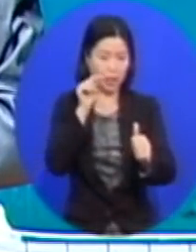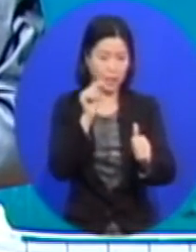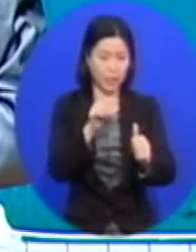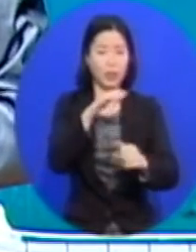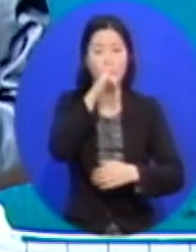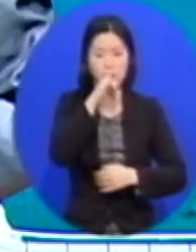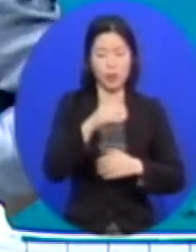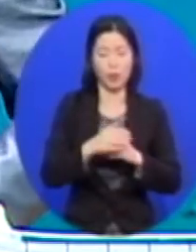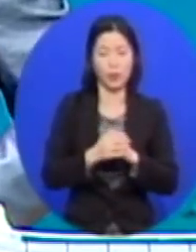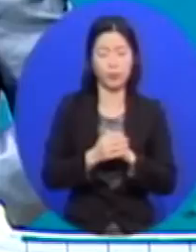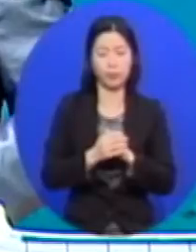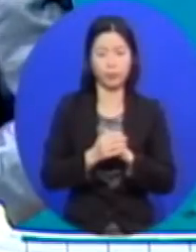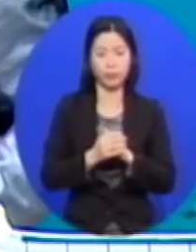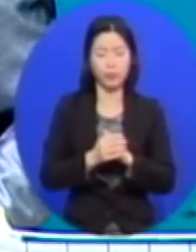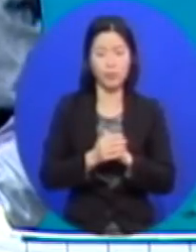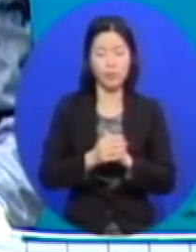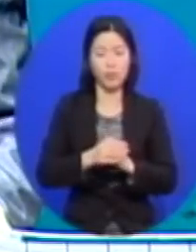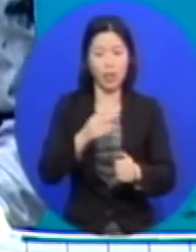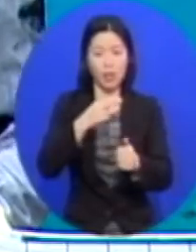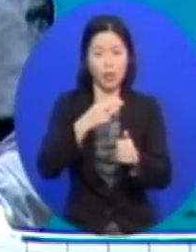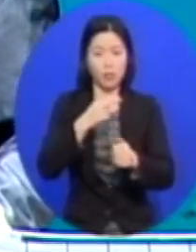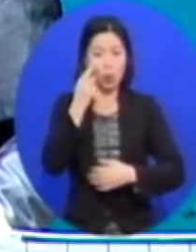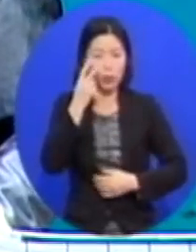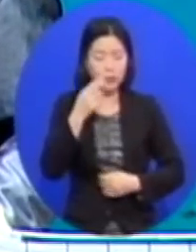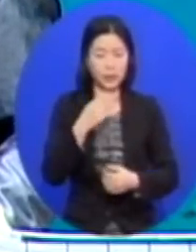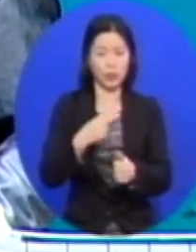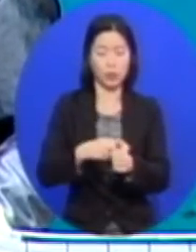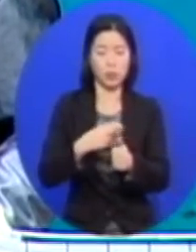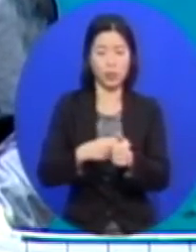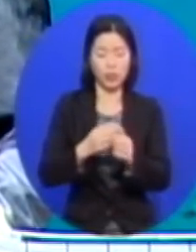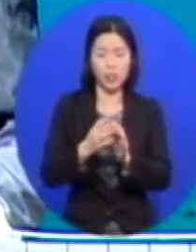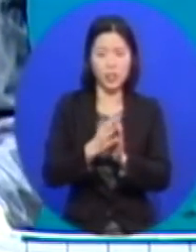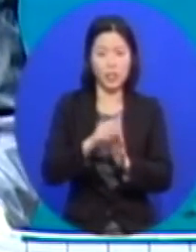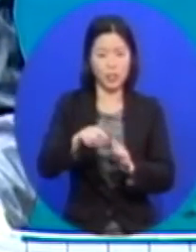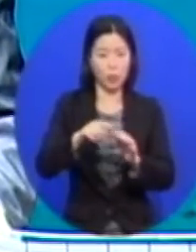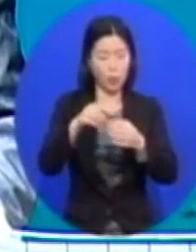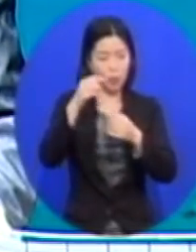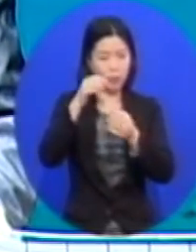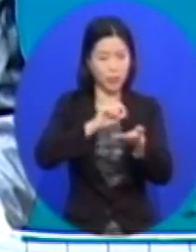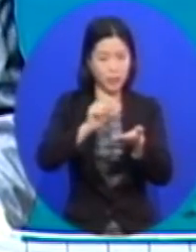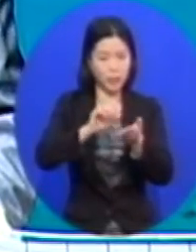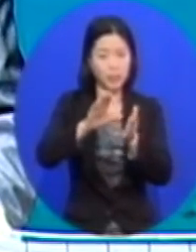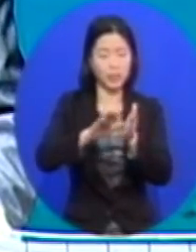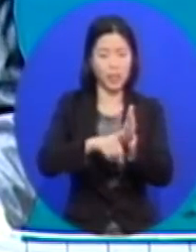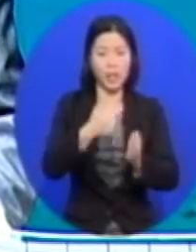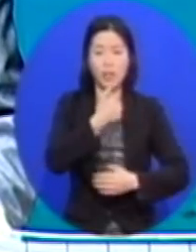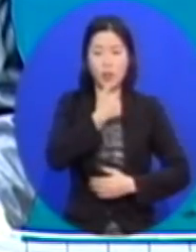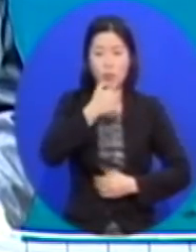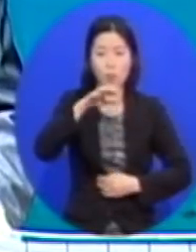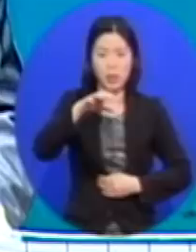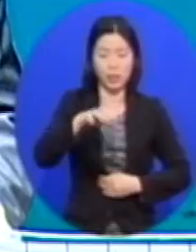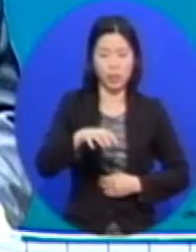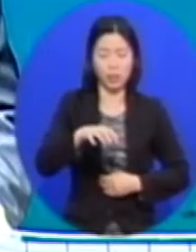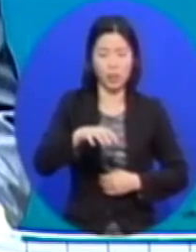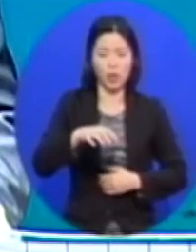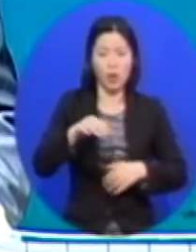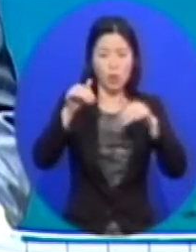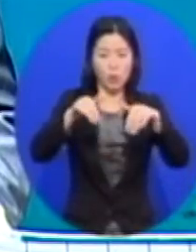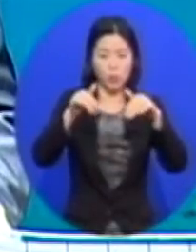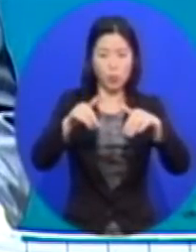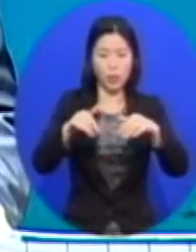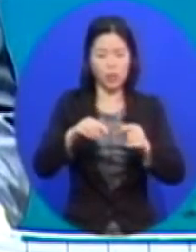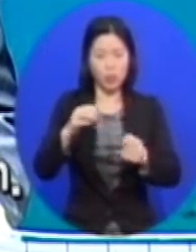계세요 사도 바울이 에베소 를 쓸 당시의 로마 시대에는 노예들이 굉장히